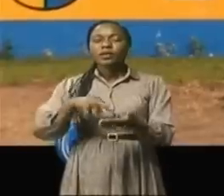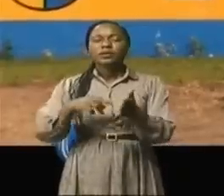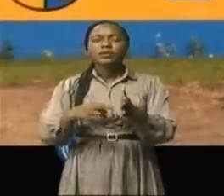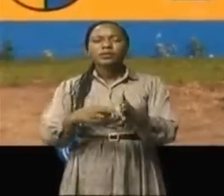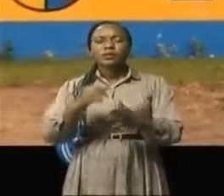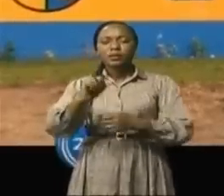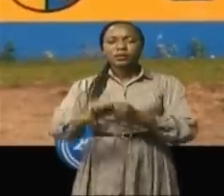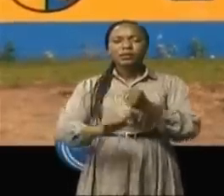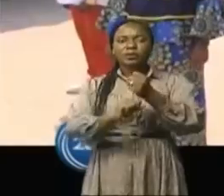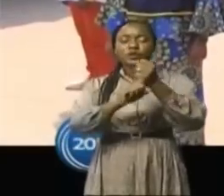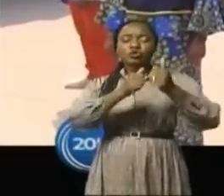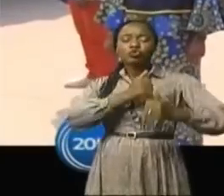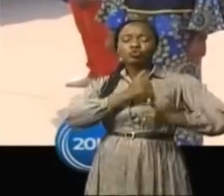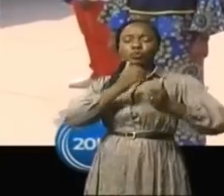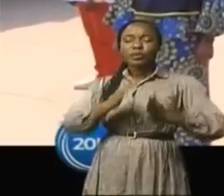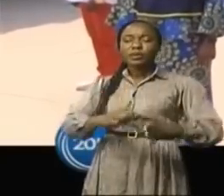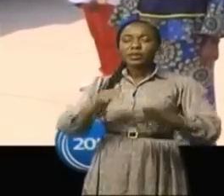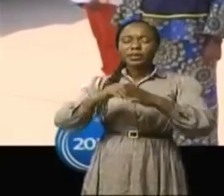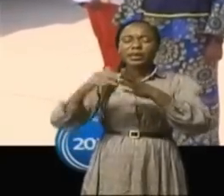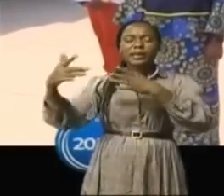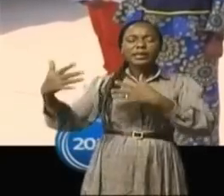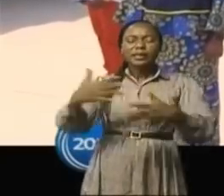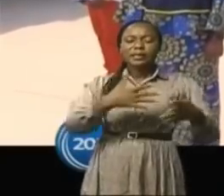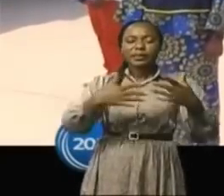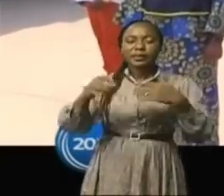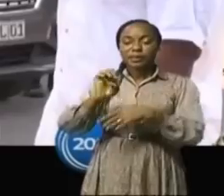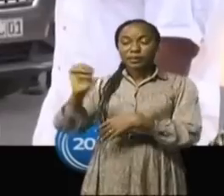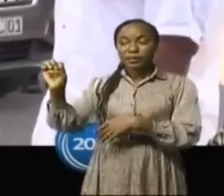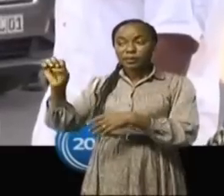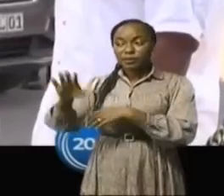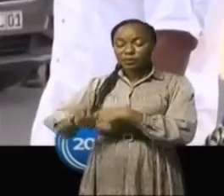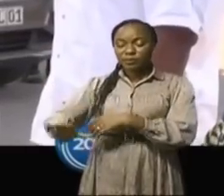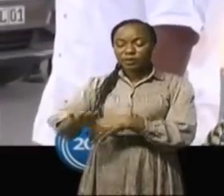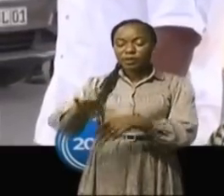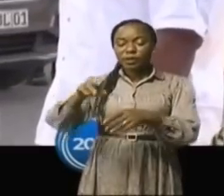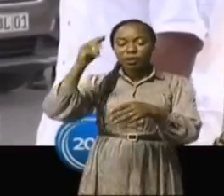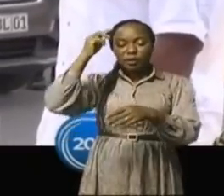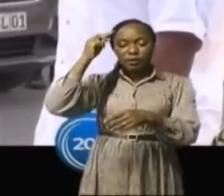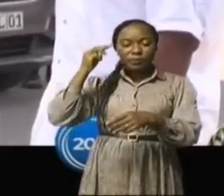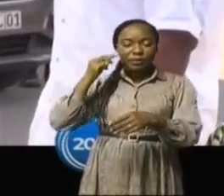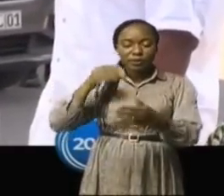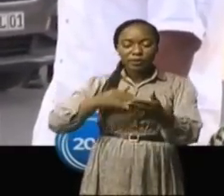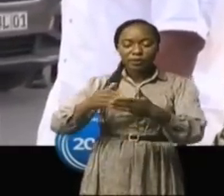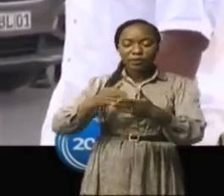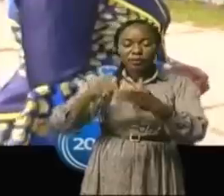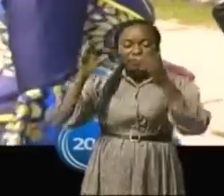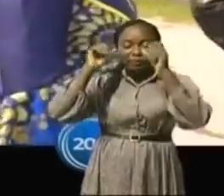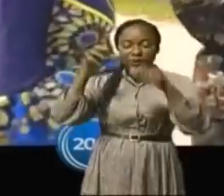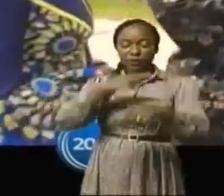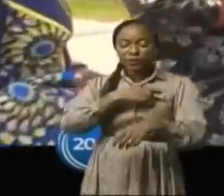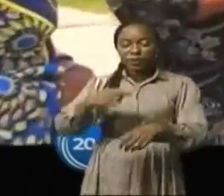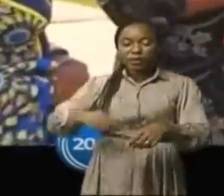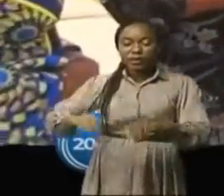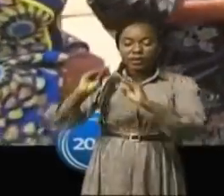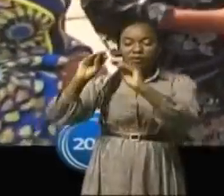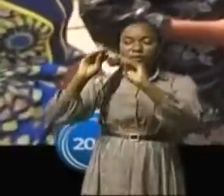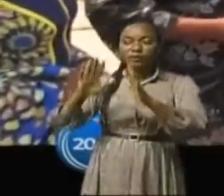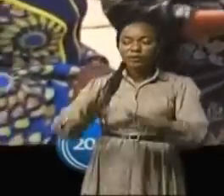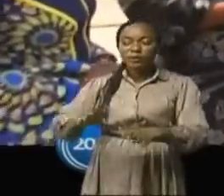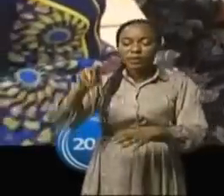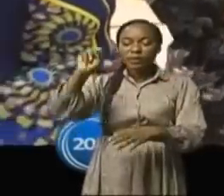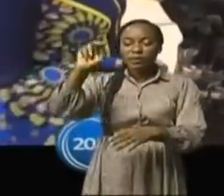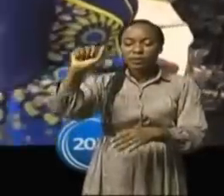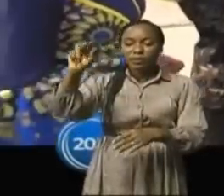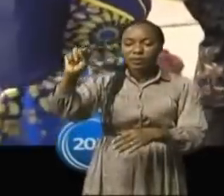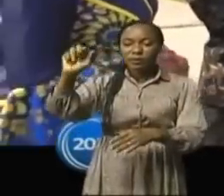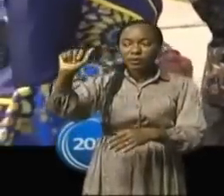à nos vaillants soldats en guerre dans la partie est du pays que la ministre près le président de la République, professeur Nana Manuanina,